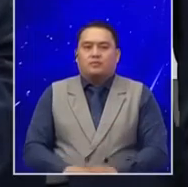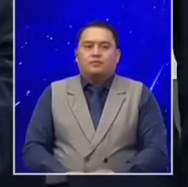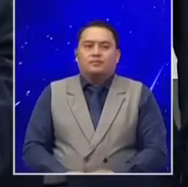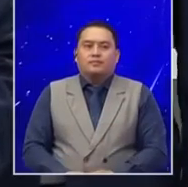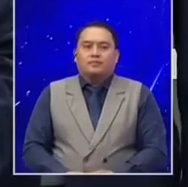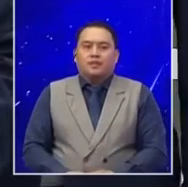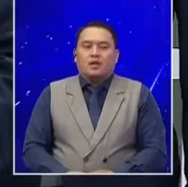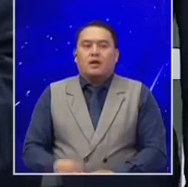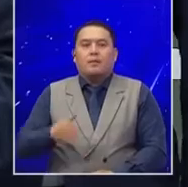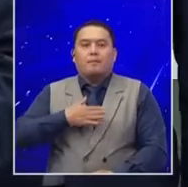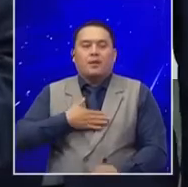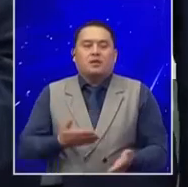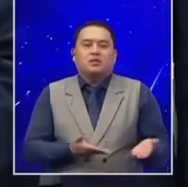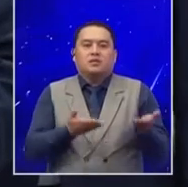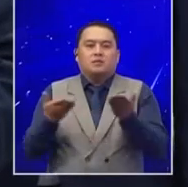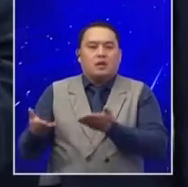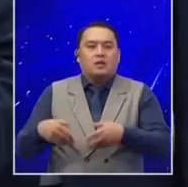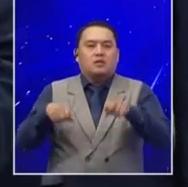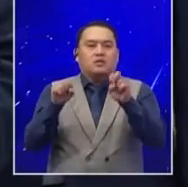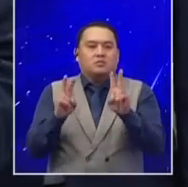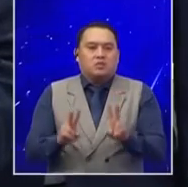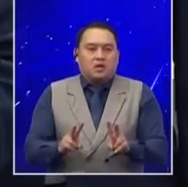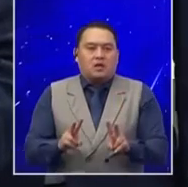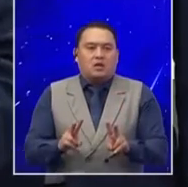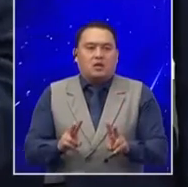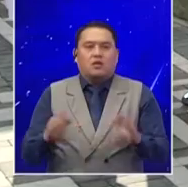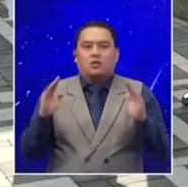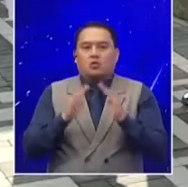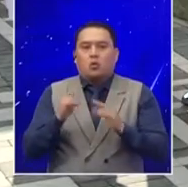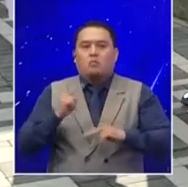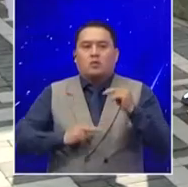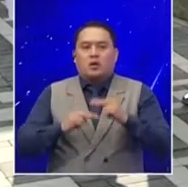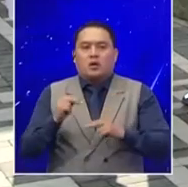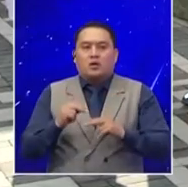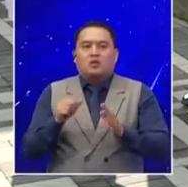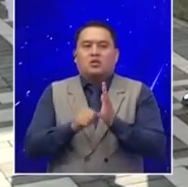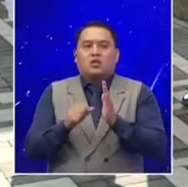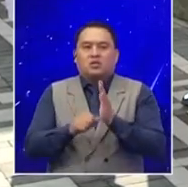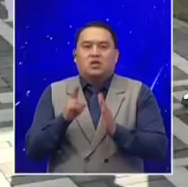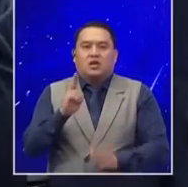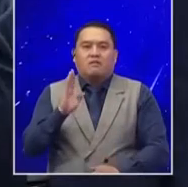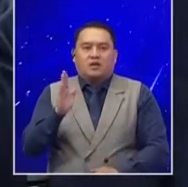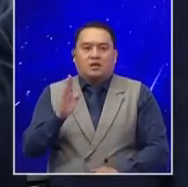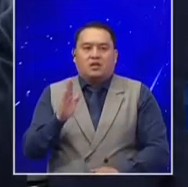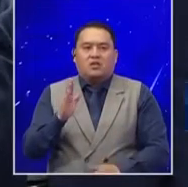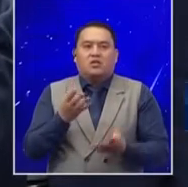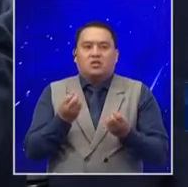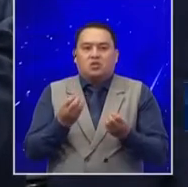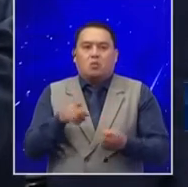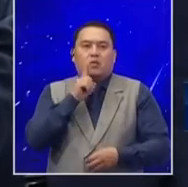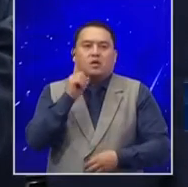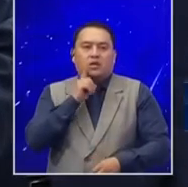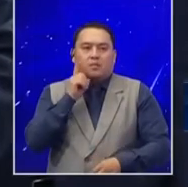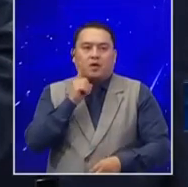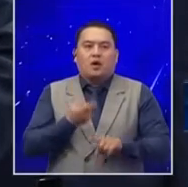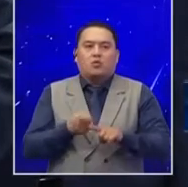должны специалистов привлекать. Один еще медицинский дом построим. 60-квартирный и плюс особенно молодым